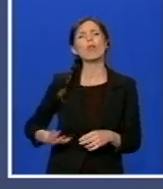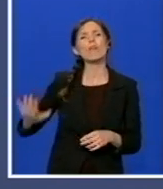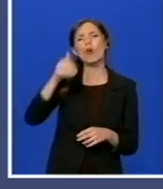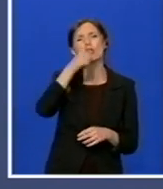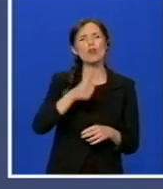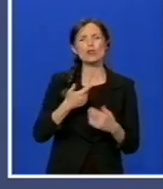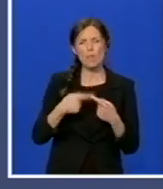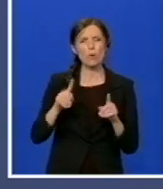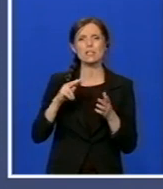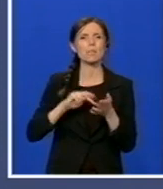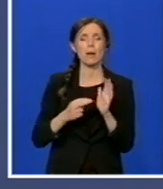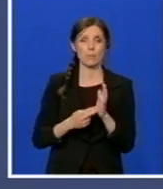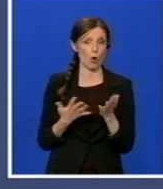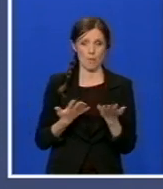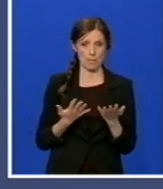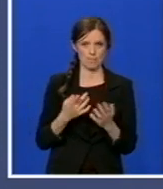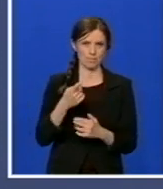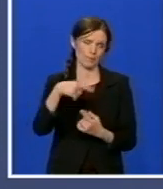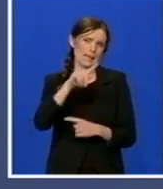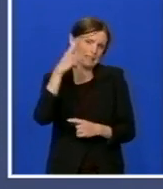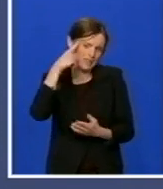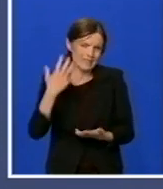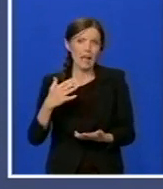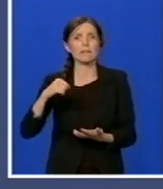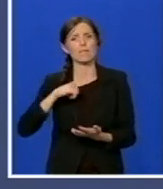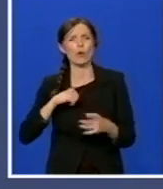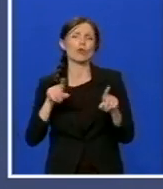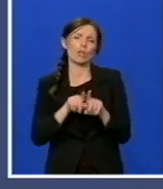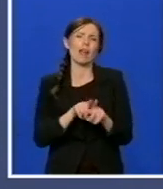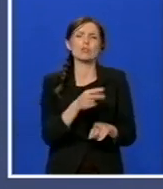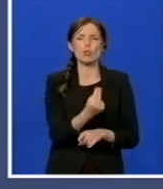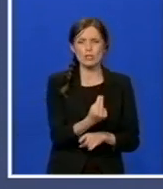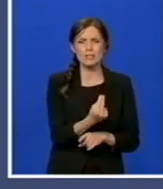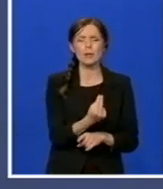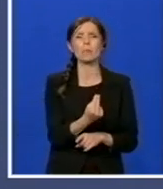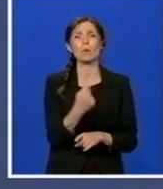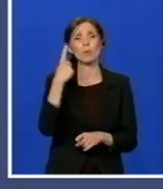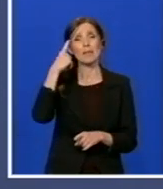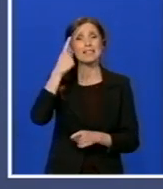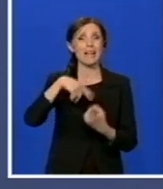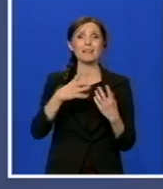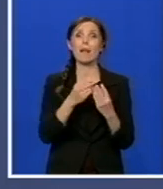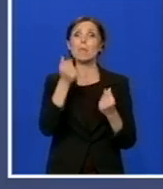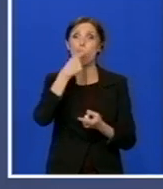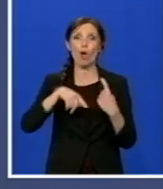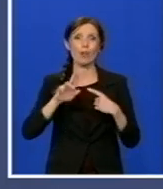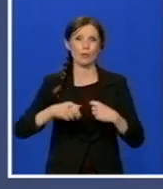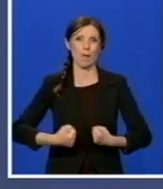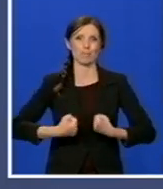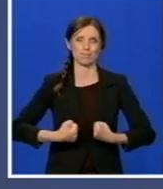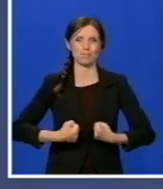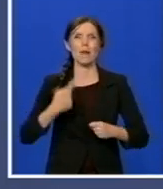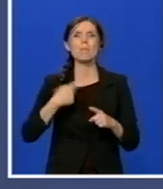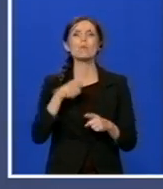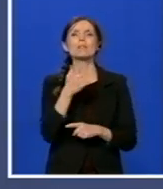je poznato da je Vojvodina, ali i Srbija, region sa velikom prevalencijom gojaznosti i tipa 2